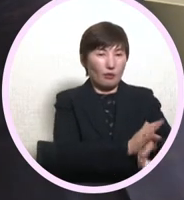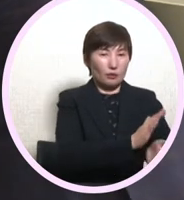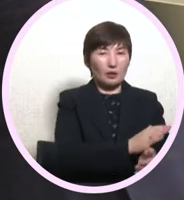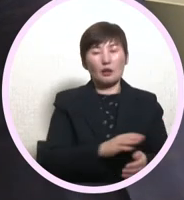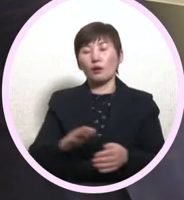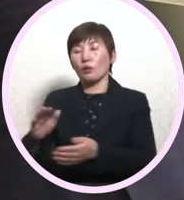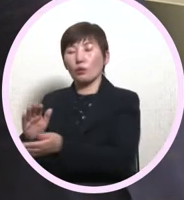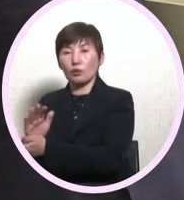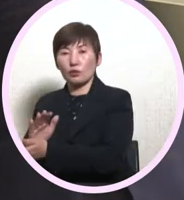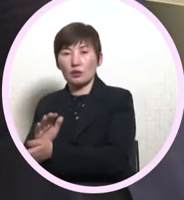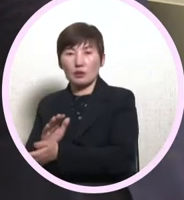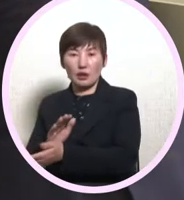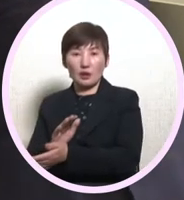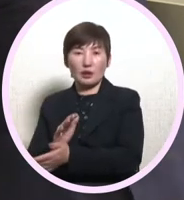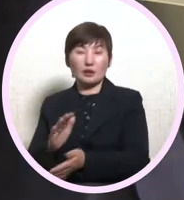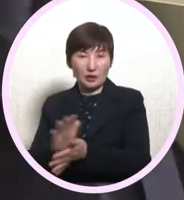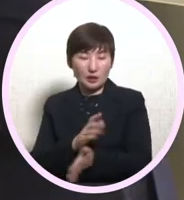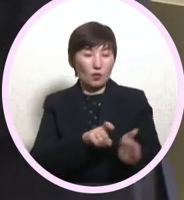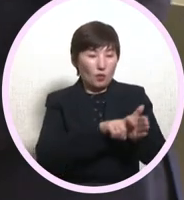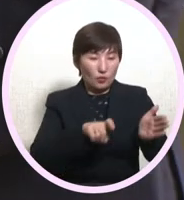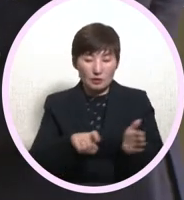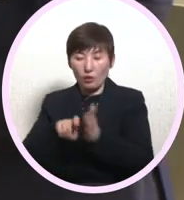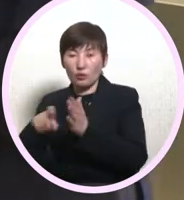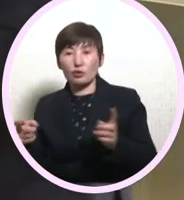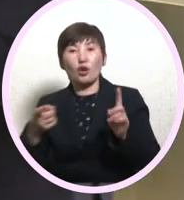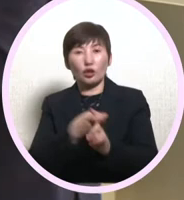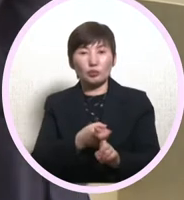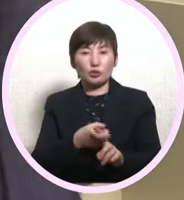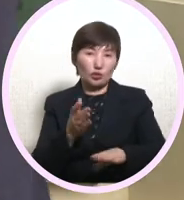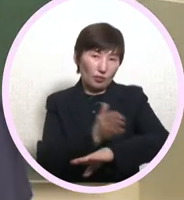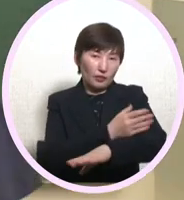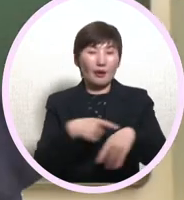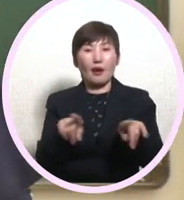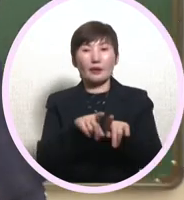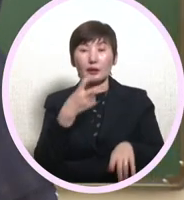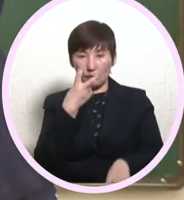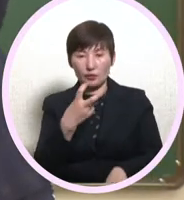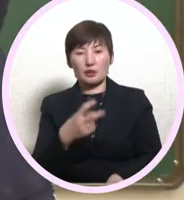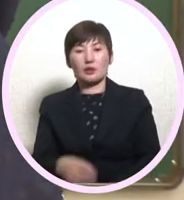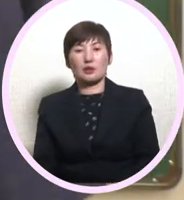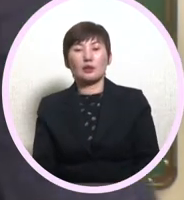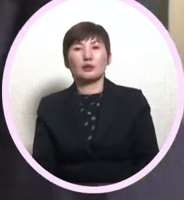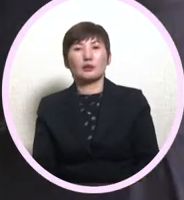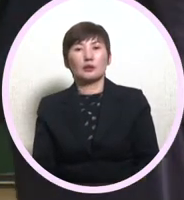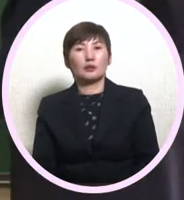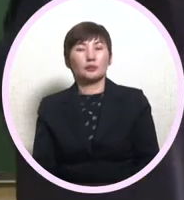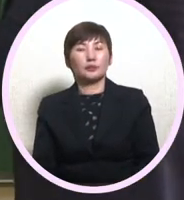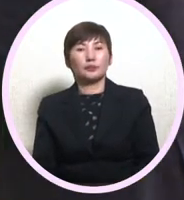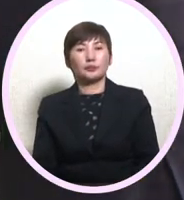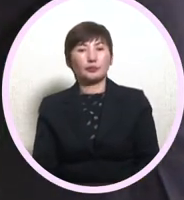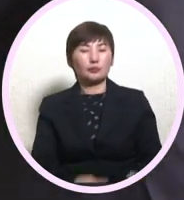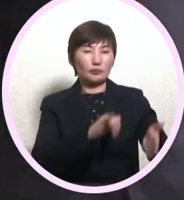хугацааны эцсийнхаас анхныг хаснасаа. За тэгвэл багшийн авсан хоёр утга маань энэ хоёр утга байна. За